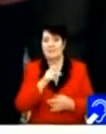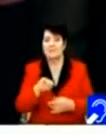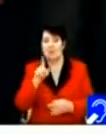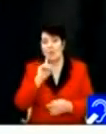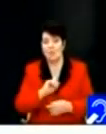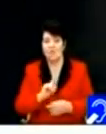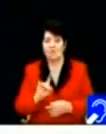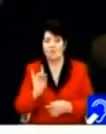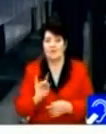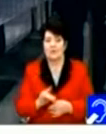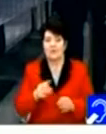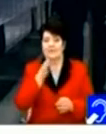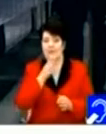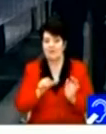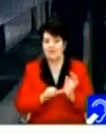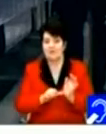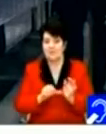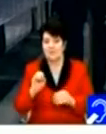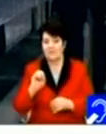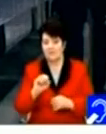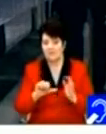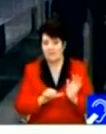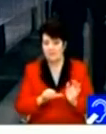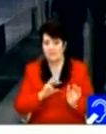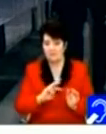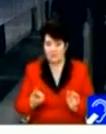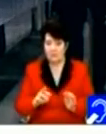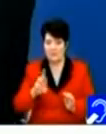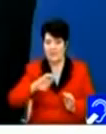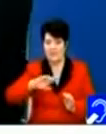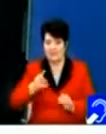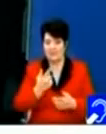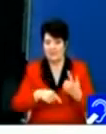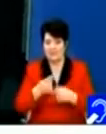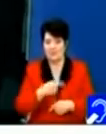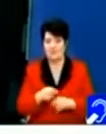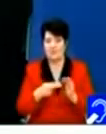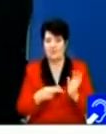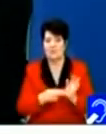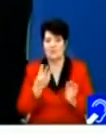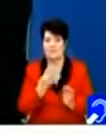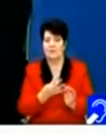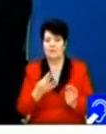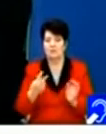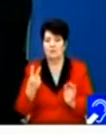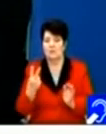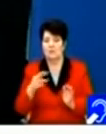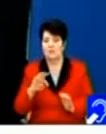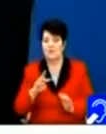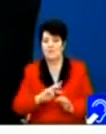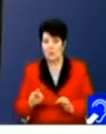gara Chișinău la ora 6 și 16 minute, iar returul din Iași se va face la ora 17 și 42 de